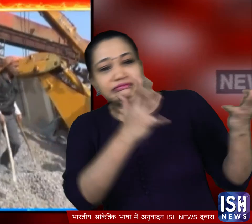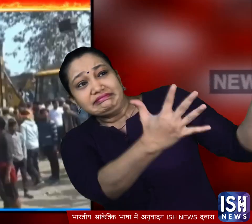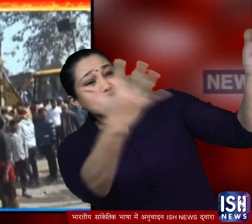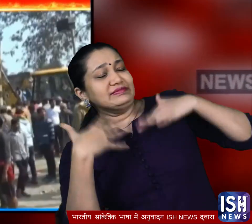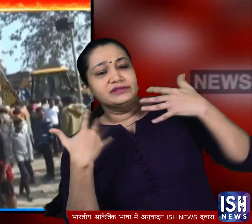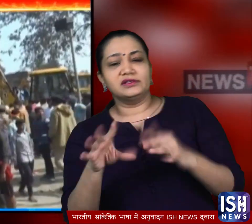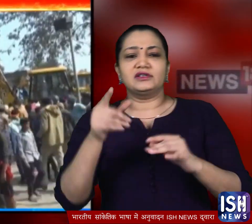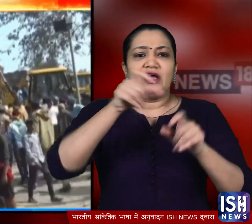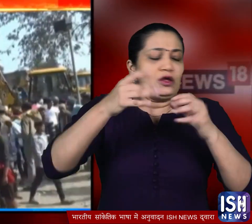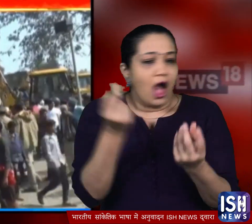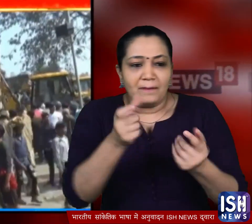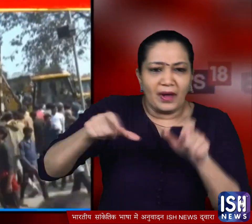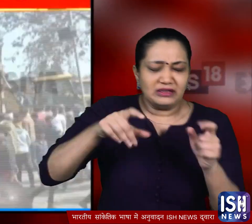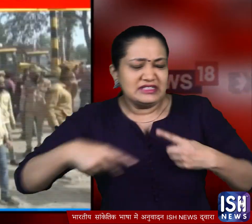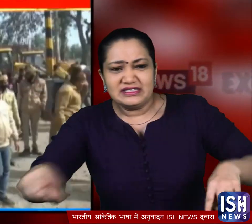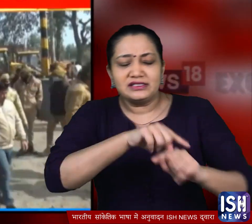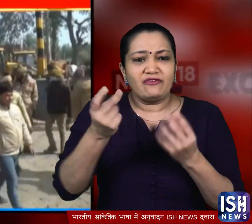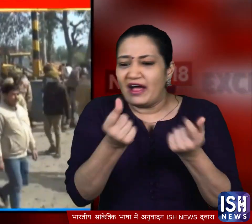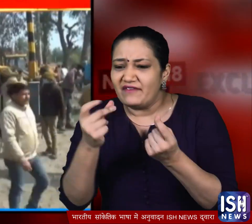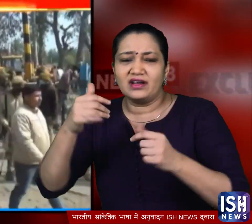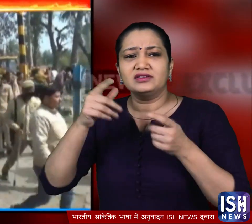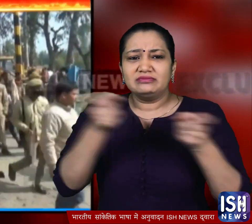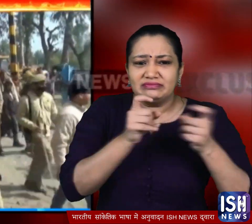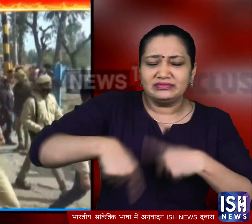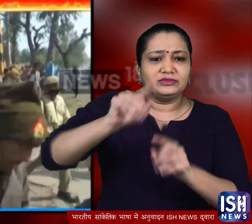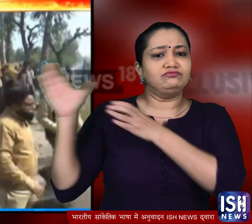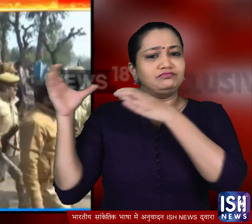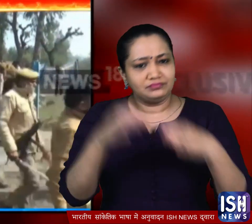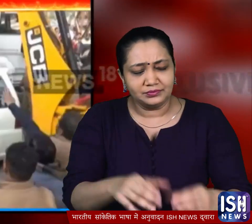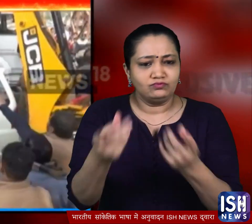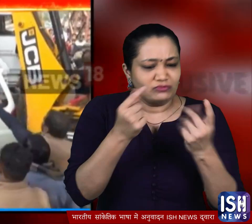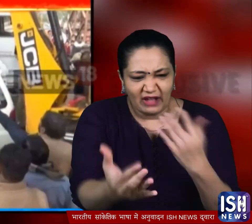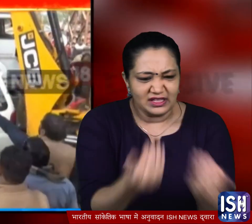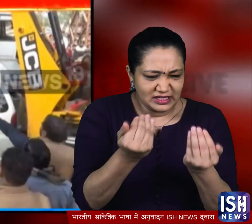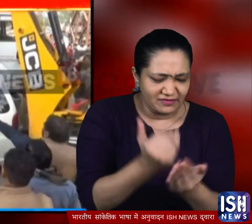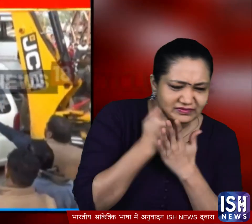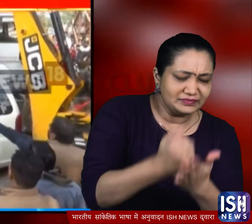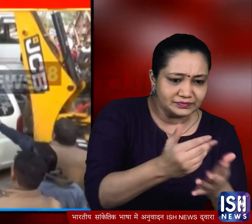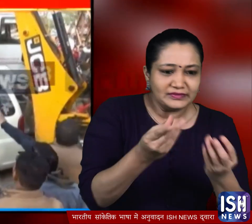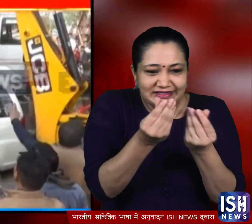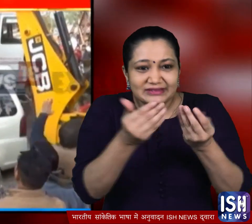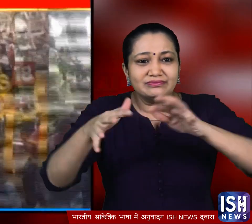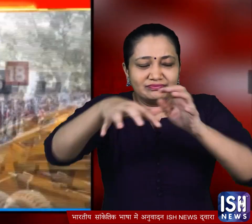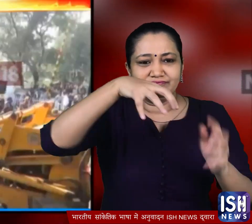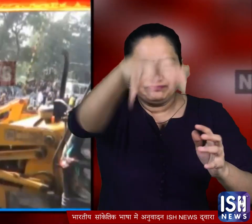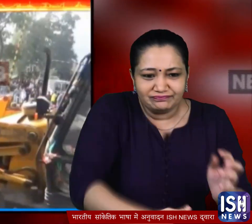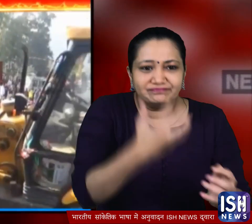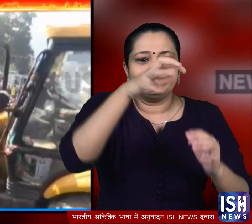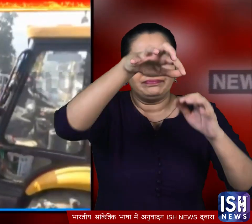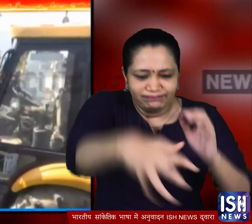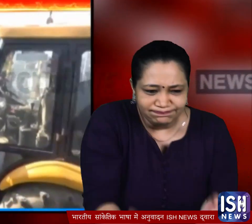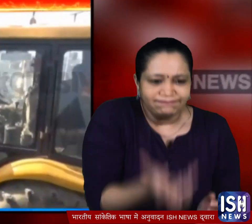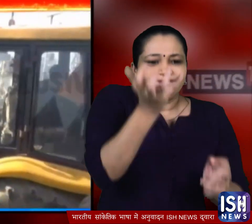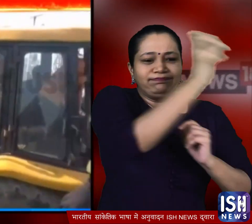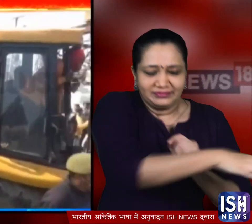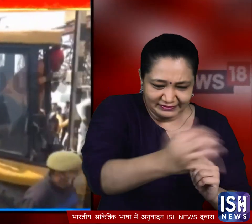फंस गए। हादसे के बाद वहां हड़कंप मच गया। आनन फानन में प्रशासन की टीम वहां पहुंची और बचाव अभियान शुरू किया। रेत हटाने के लिए खुदाई करने वाली